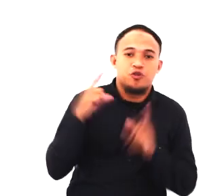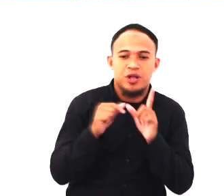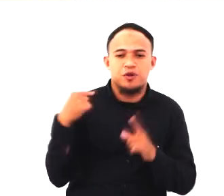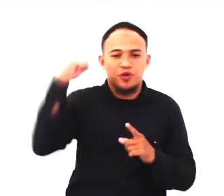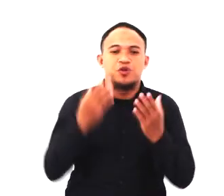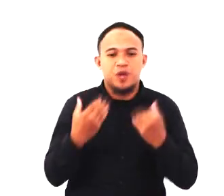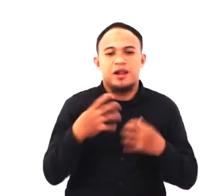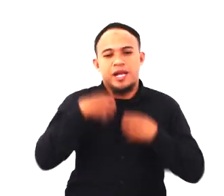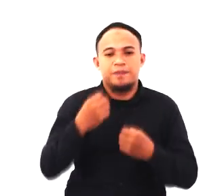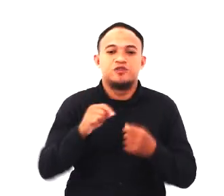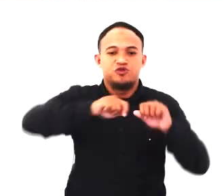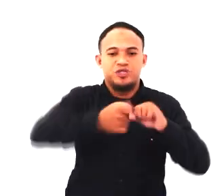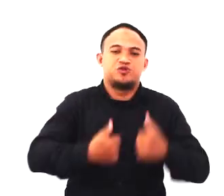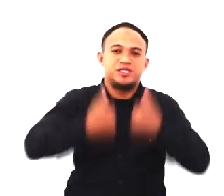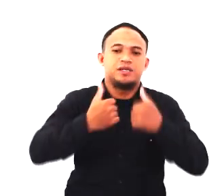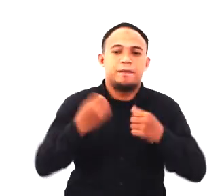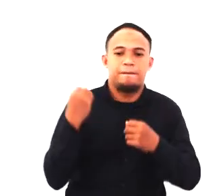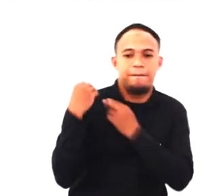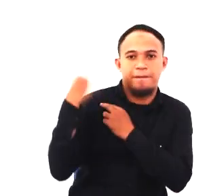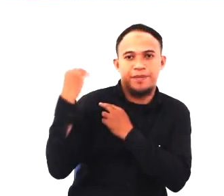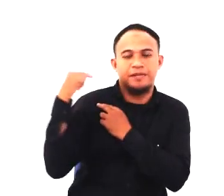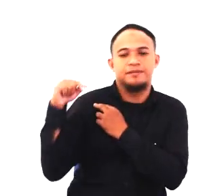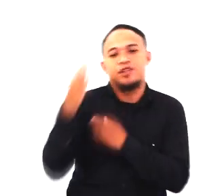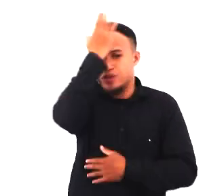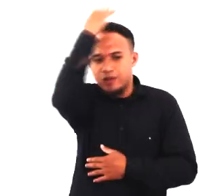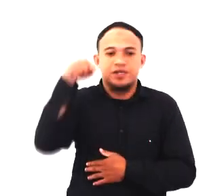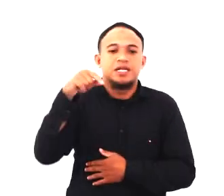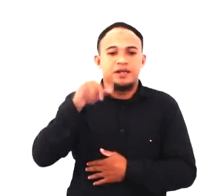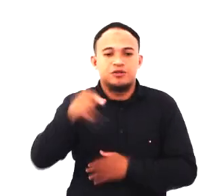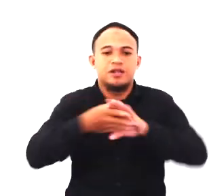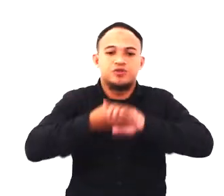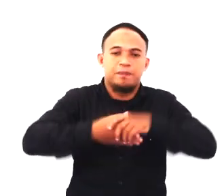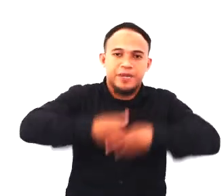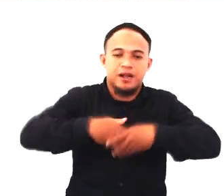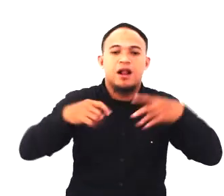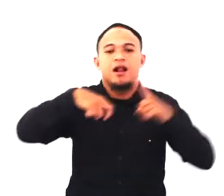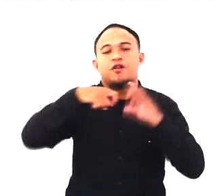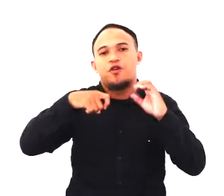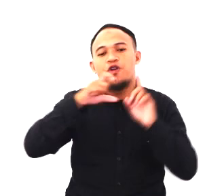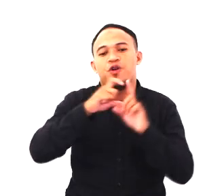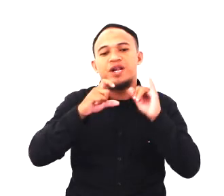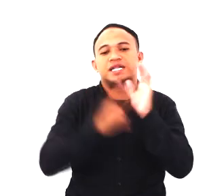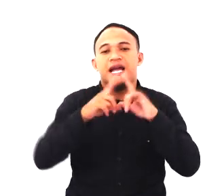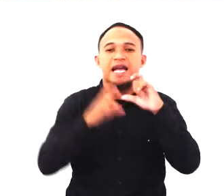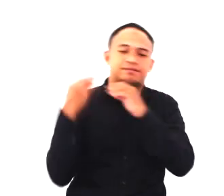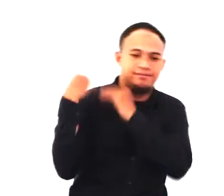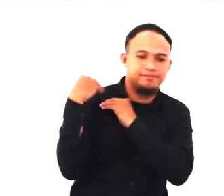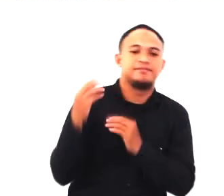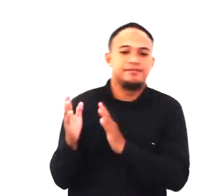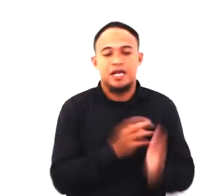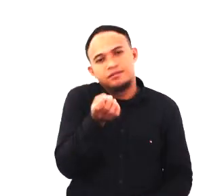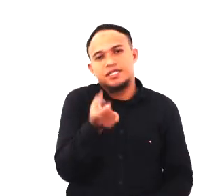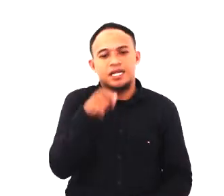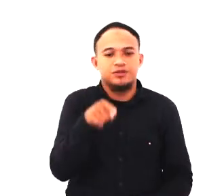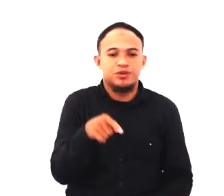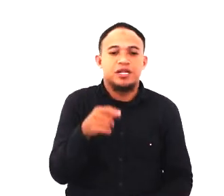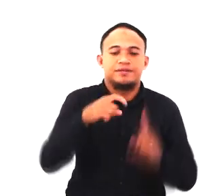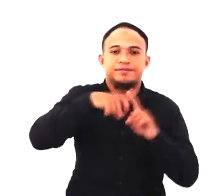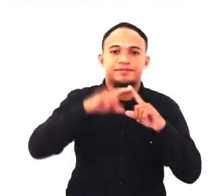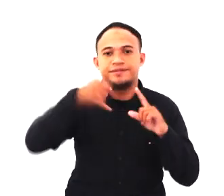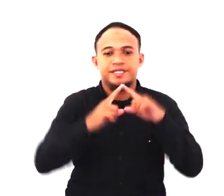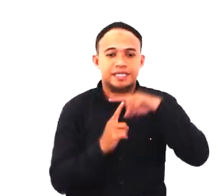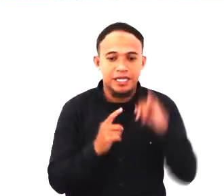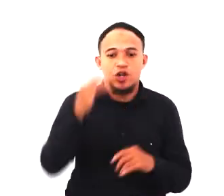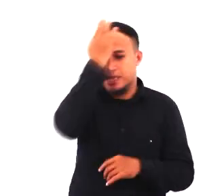sukses memimpin di Gorontalo, yaitu silaturahmi dan koordinasi. Sementara itu, Kajati Gorontalo, Haruna,